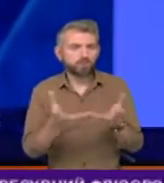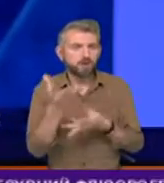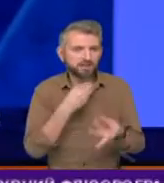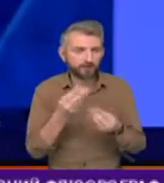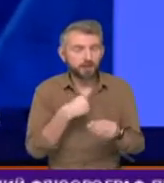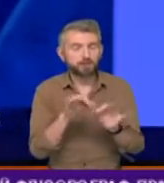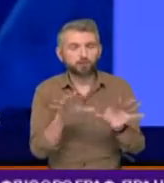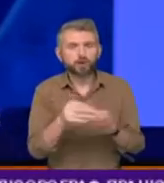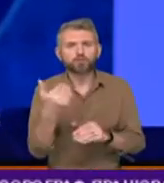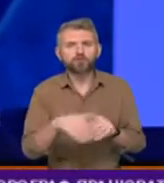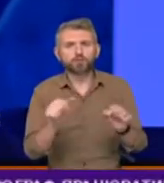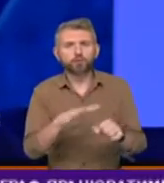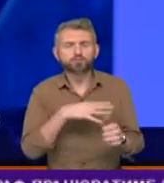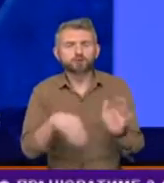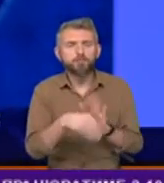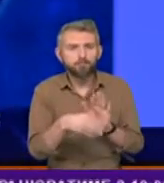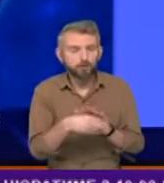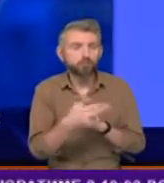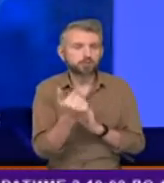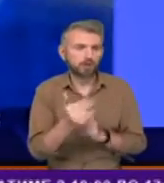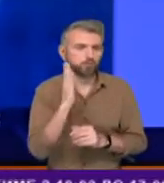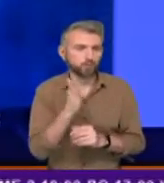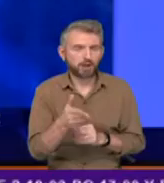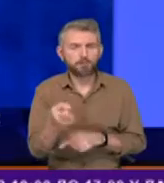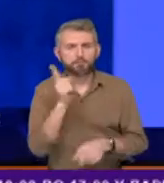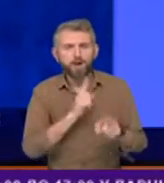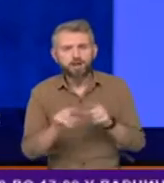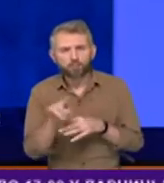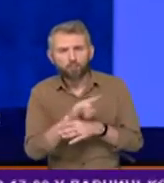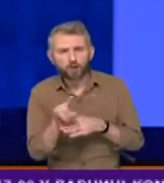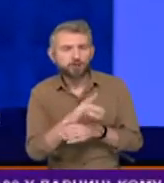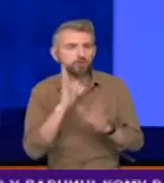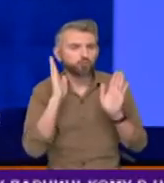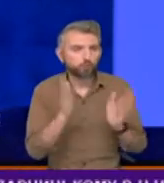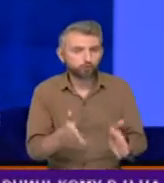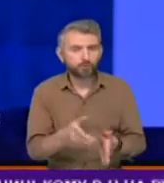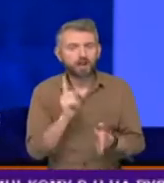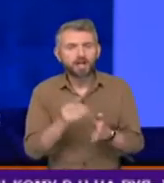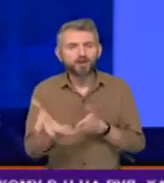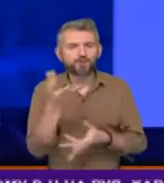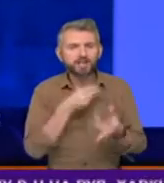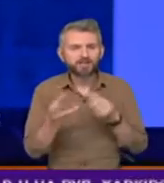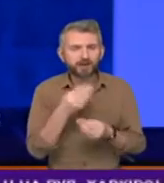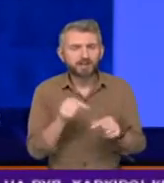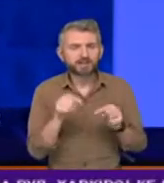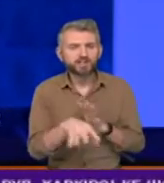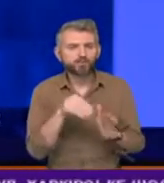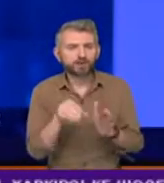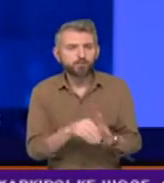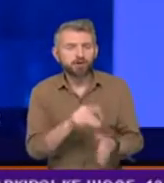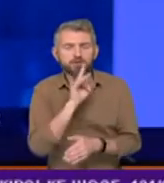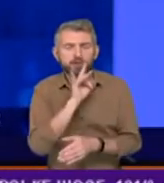пояснюю. Вже можуть бути підкуп? Так, буде. Маніпуляції, обріхування будуть. Але фальсифікації на цих виборах